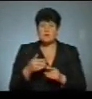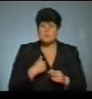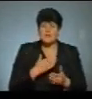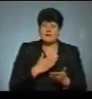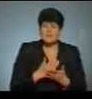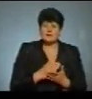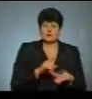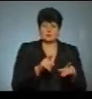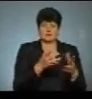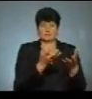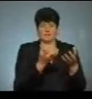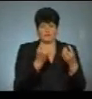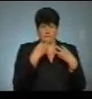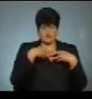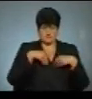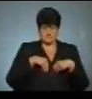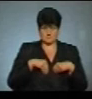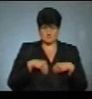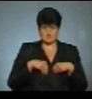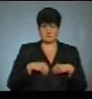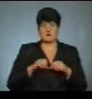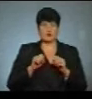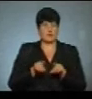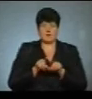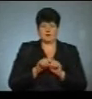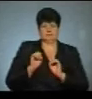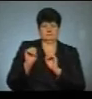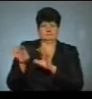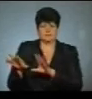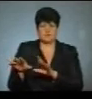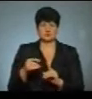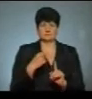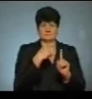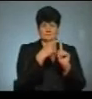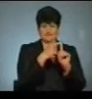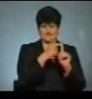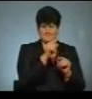себе впускаємо. Якщо ми будемо впускати більше в себе